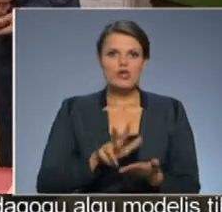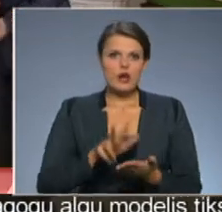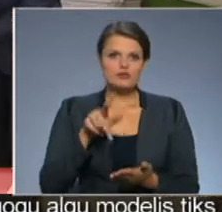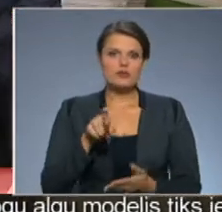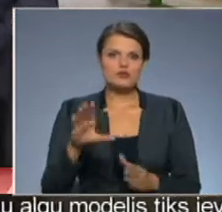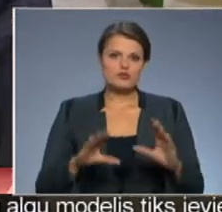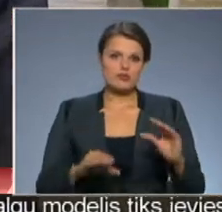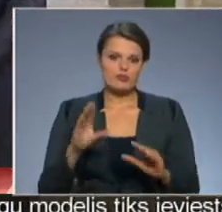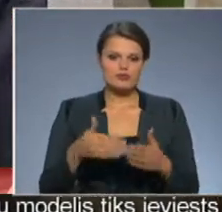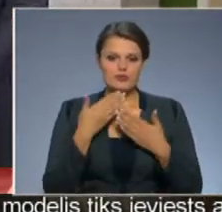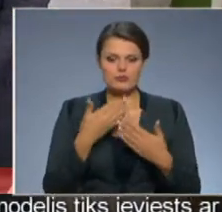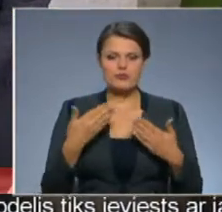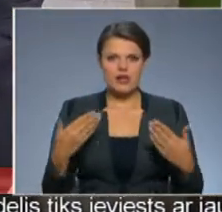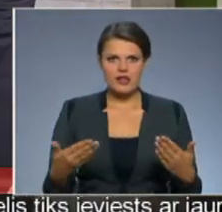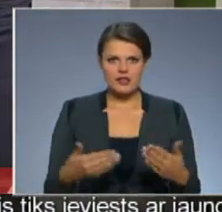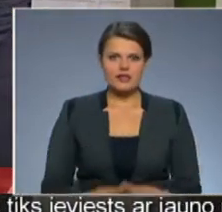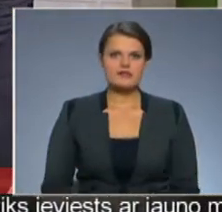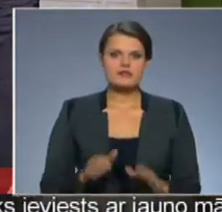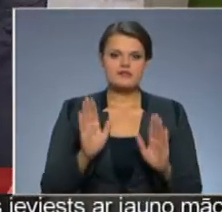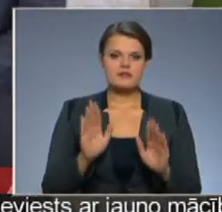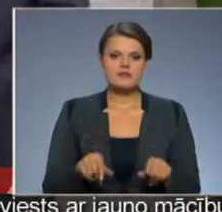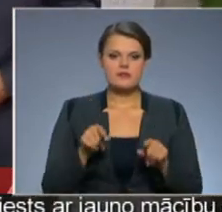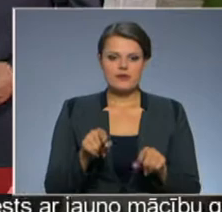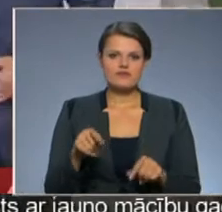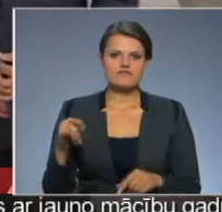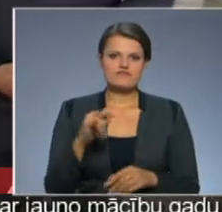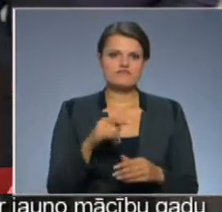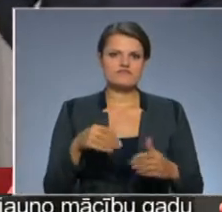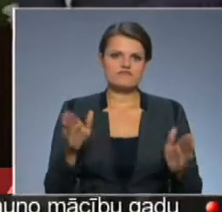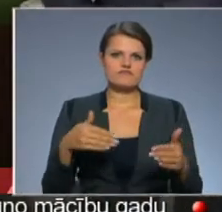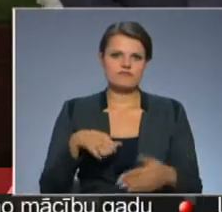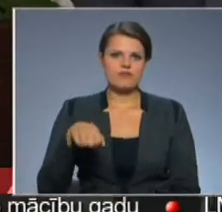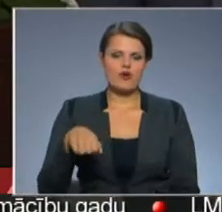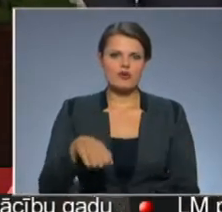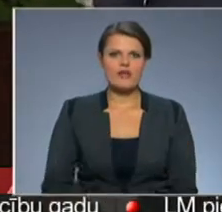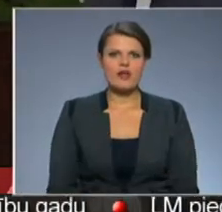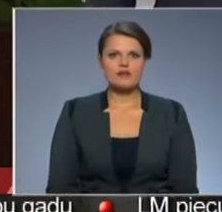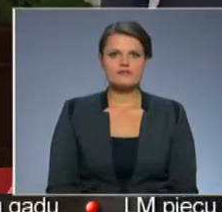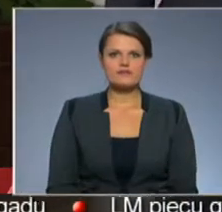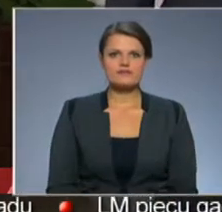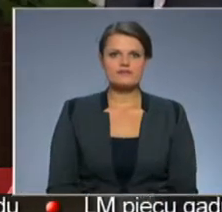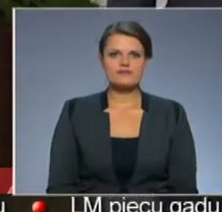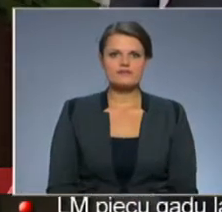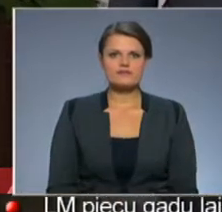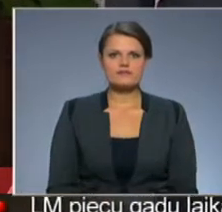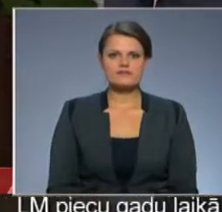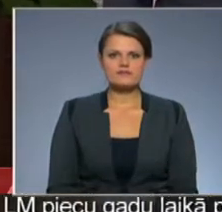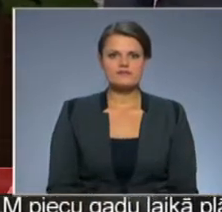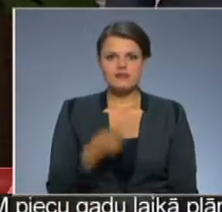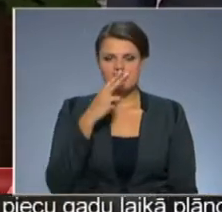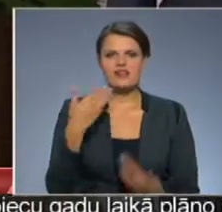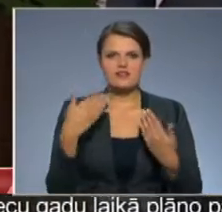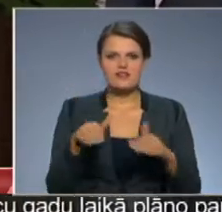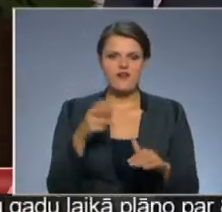budžetu. Paldies, par Boeingu Roberta Zīles portfelī. Es skatos, ka šis portfelis ir jau tāds